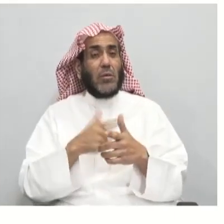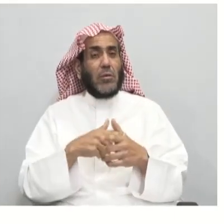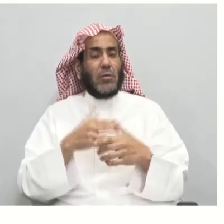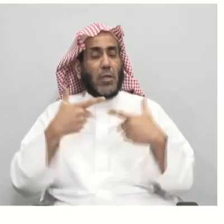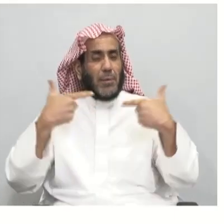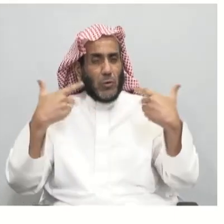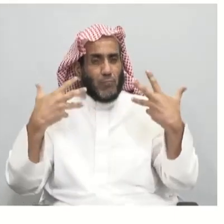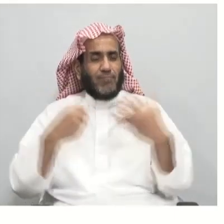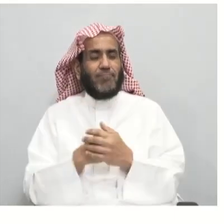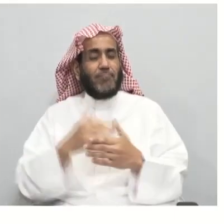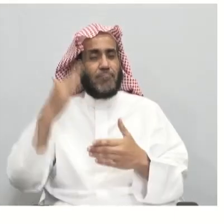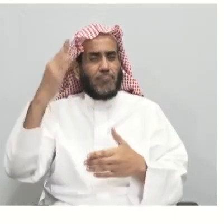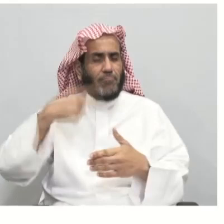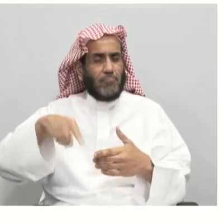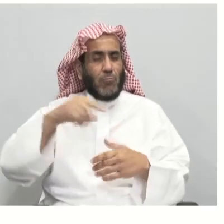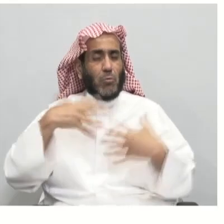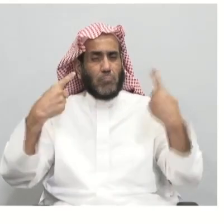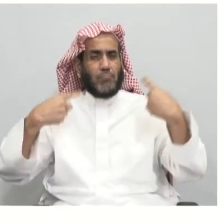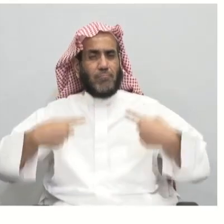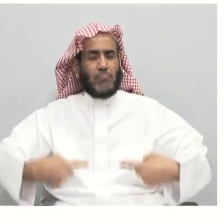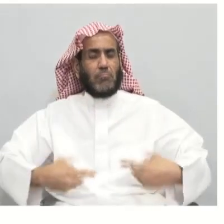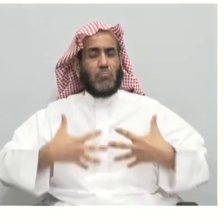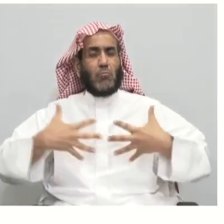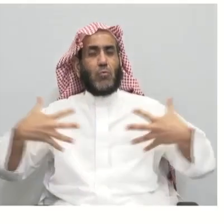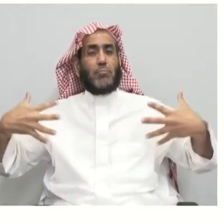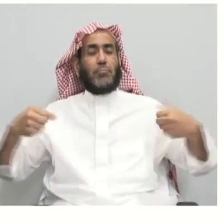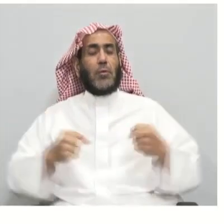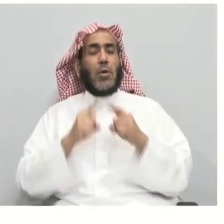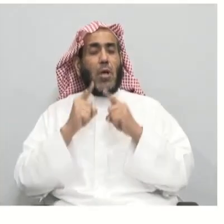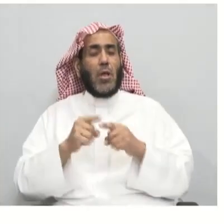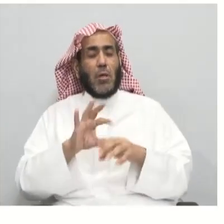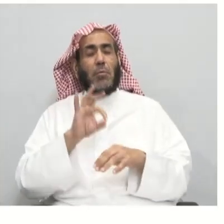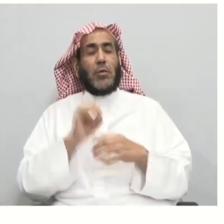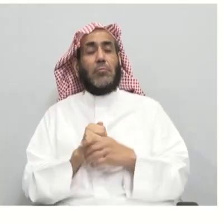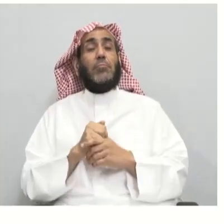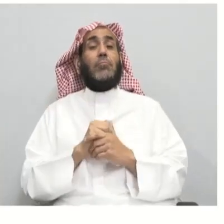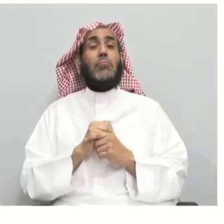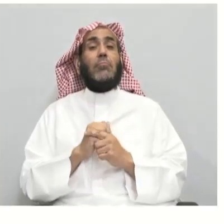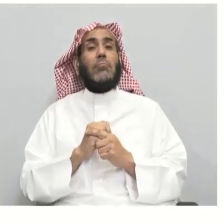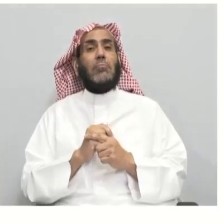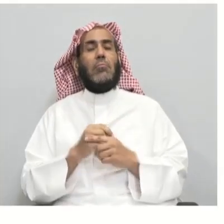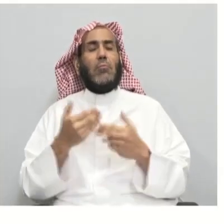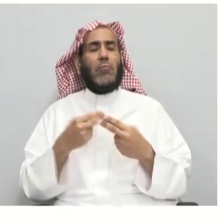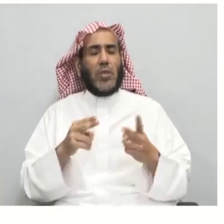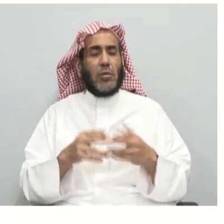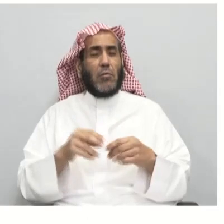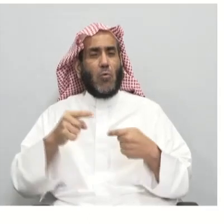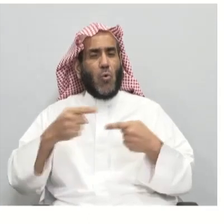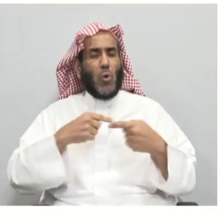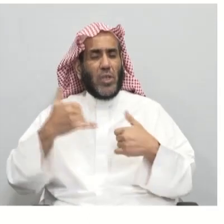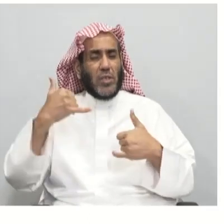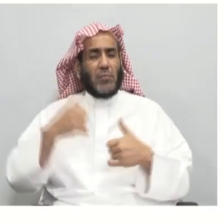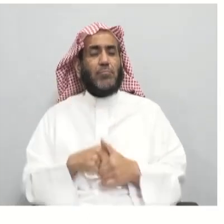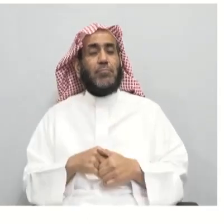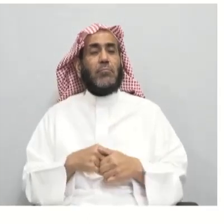التبسم التحيه وضع الجسم في شكل مفتوح اذا هذه من فتح قنوات الاتصال